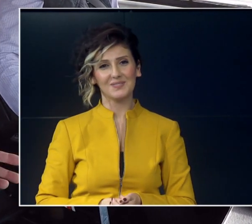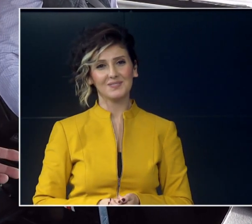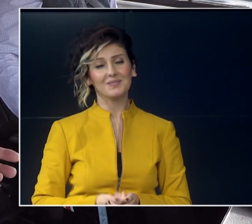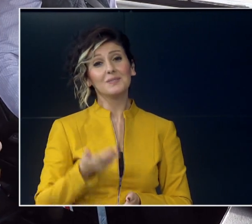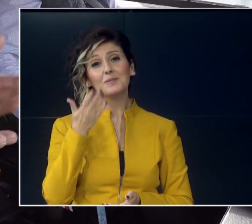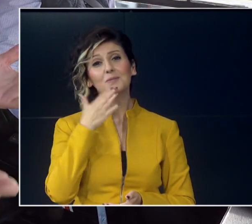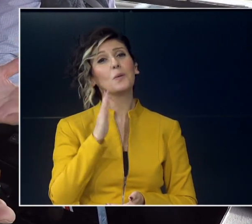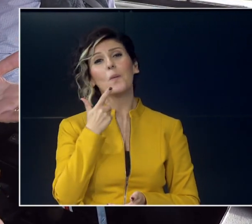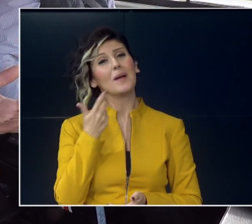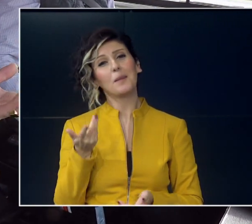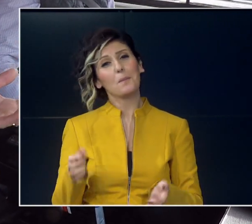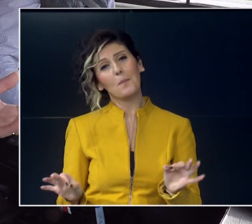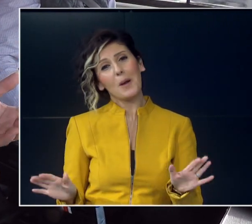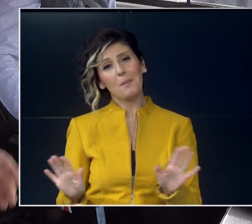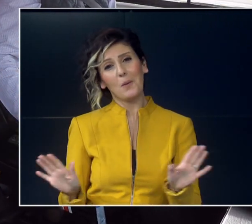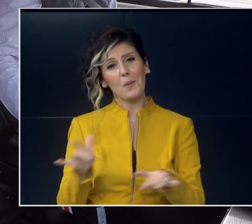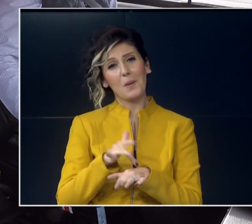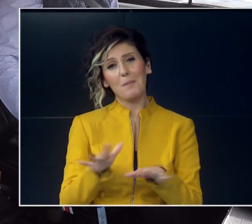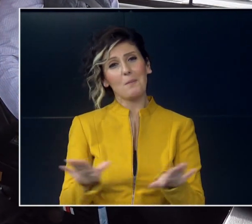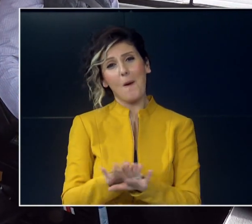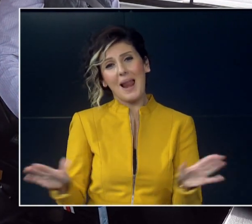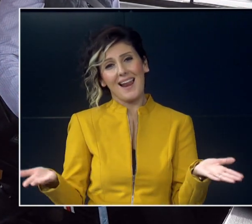Yok dedim canım, o kadar yani bu ülke.